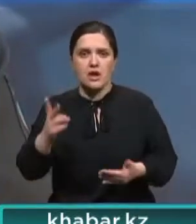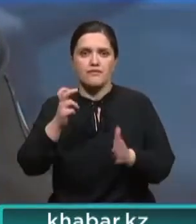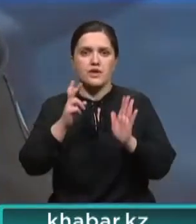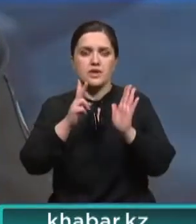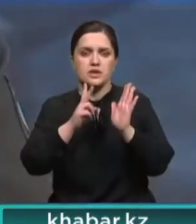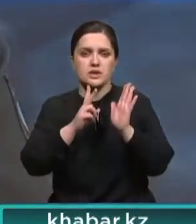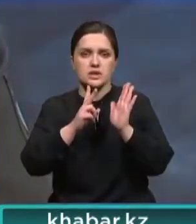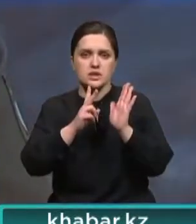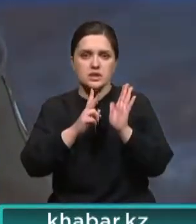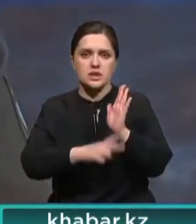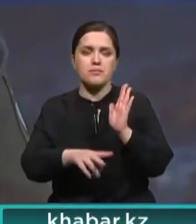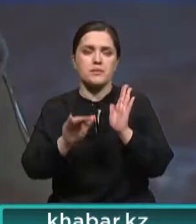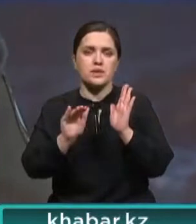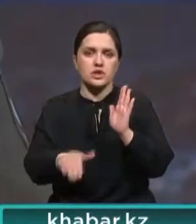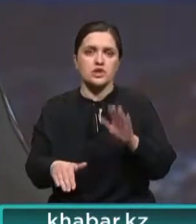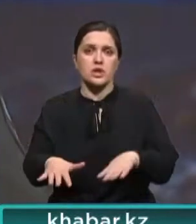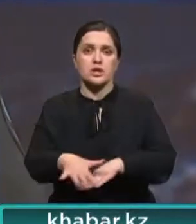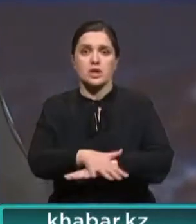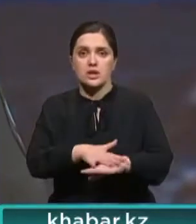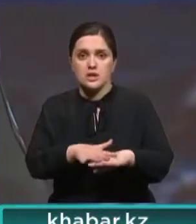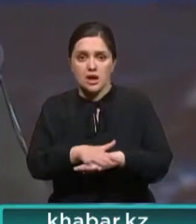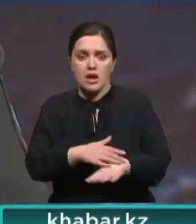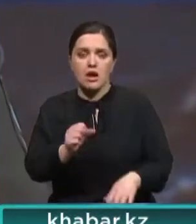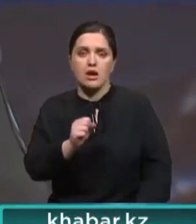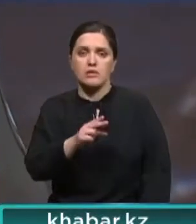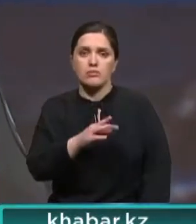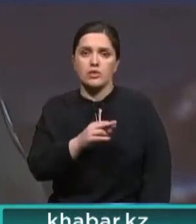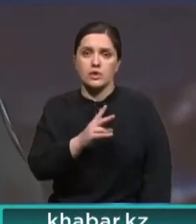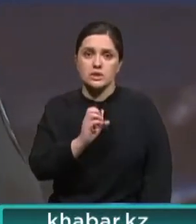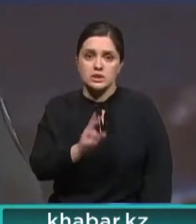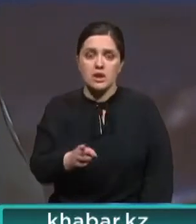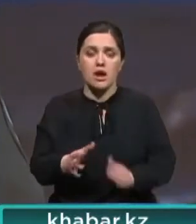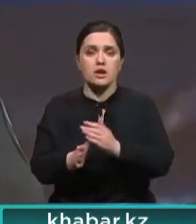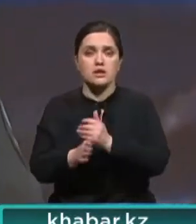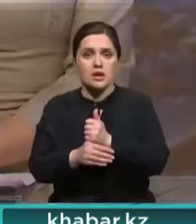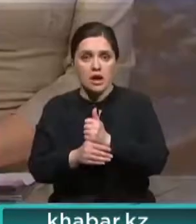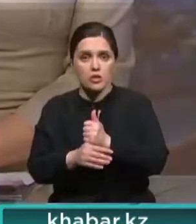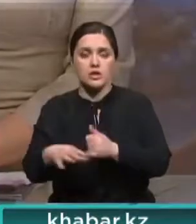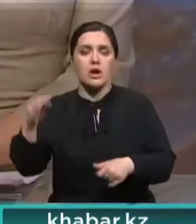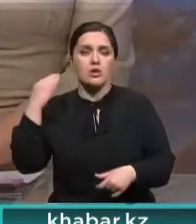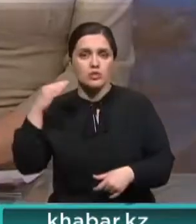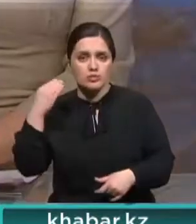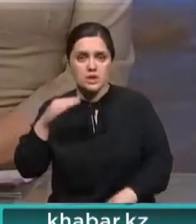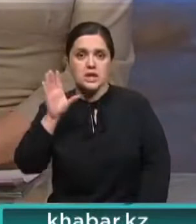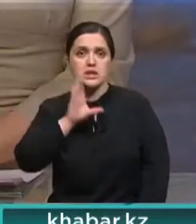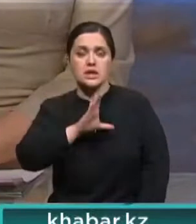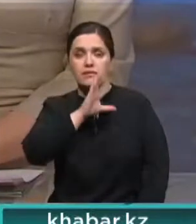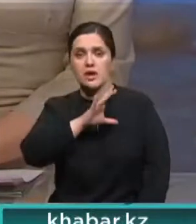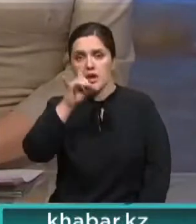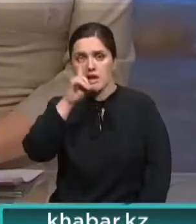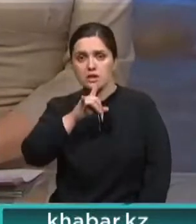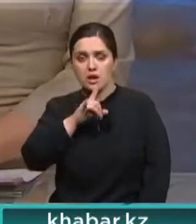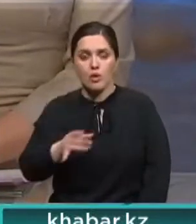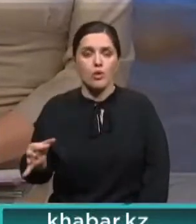тысяч населения. Это у нас Акмолинская область, Атырауская область, Актюбинская область, Северо-Казахстанская область на